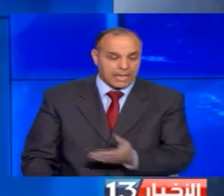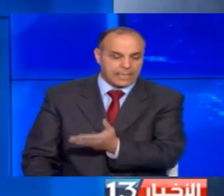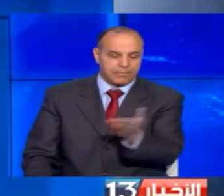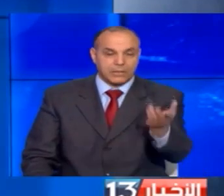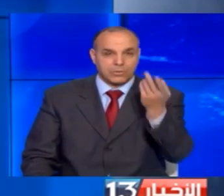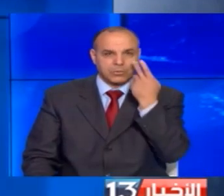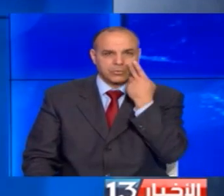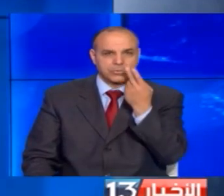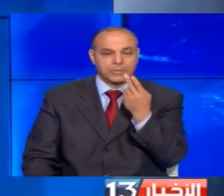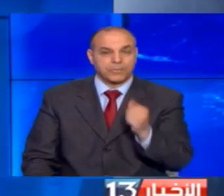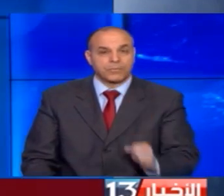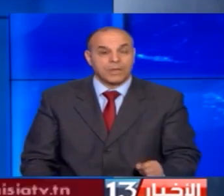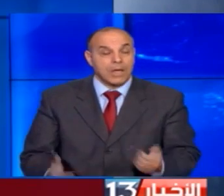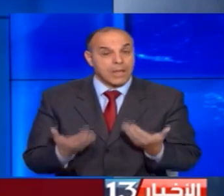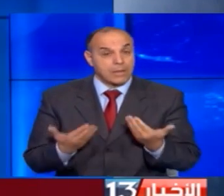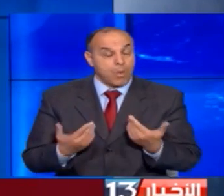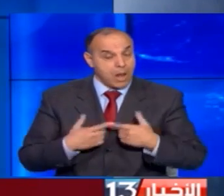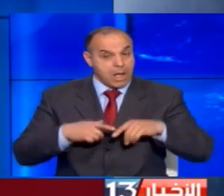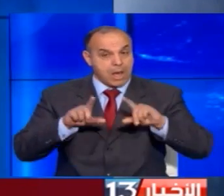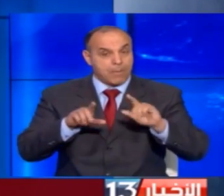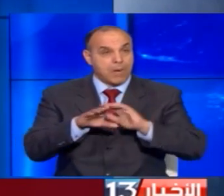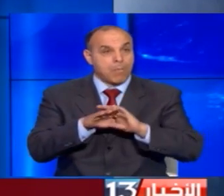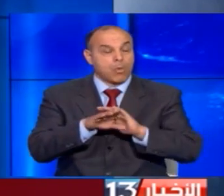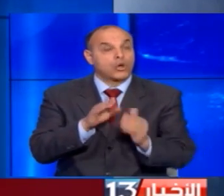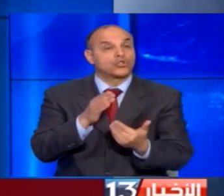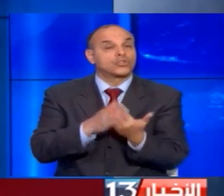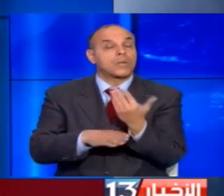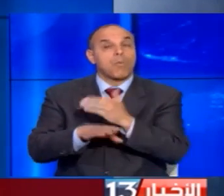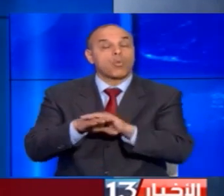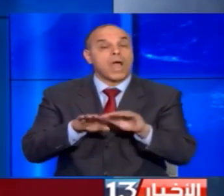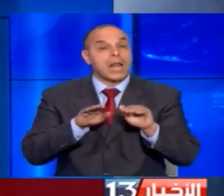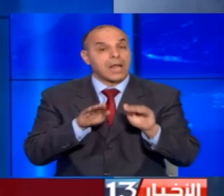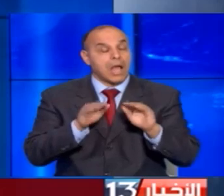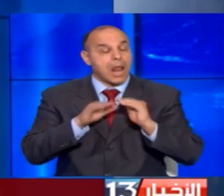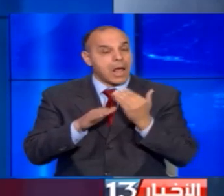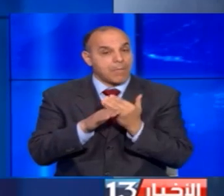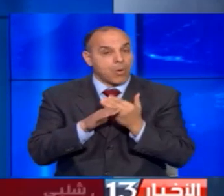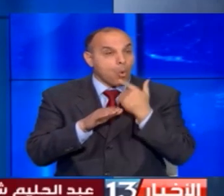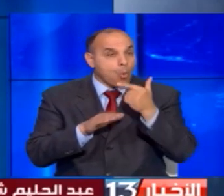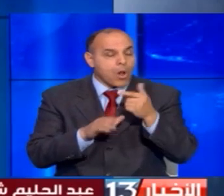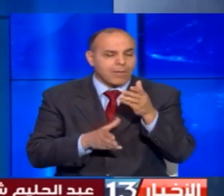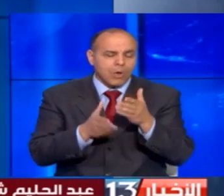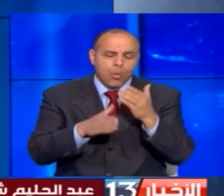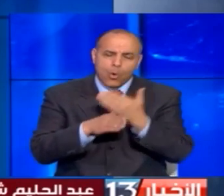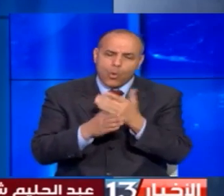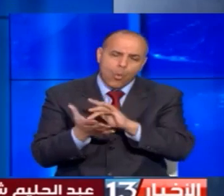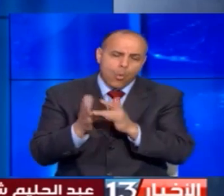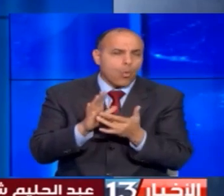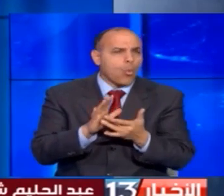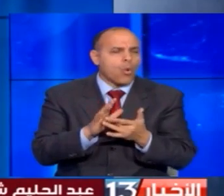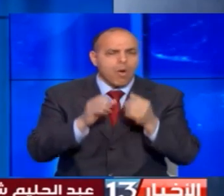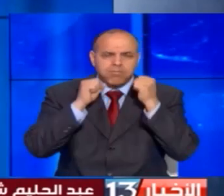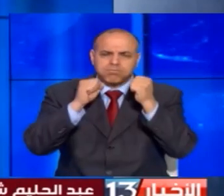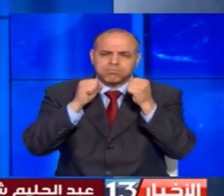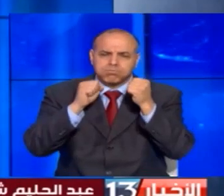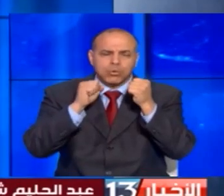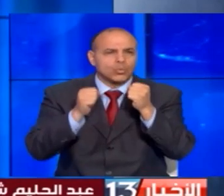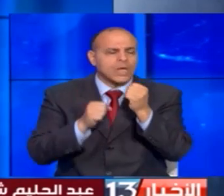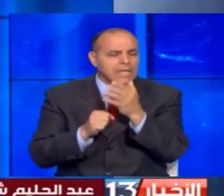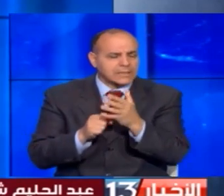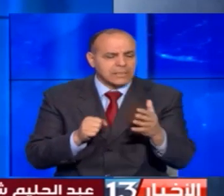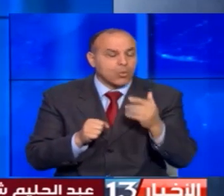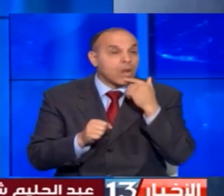مرحبا بكم. نستهل النشرة بجديد الشأن التربوي، إذ يشهد الوسط المدرسي موجة من الاحتجاجات